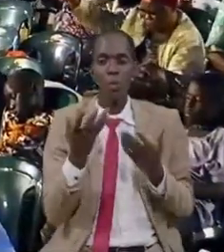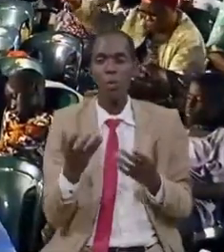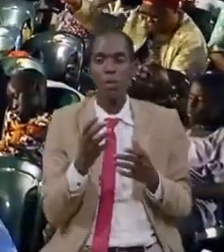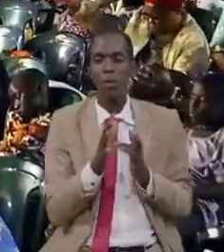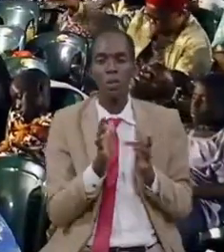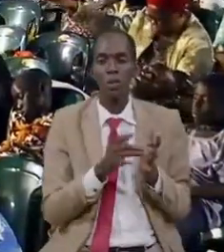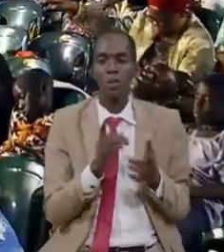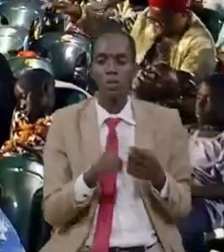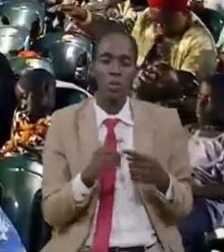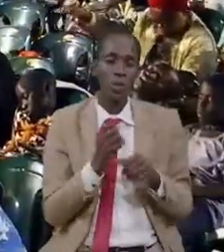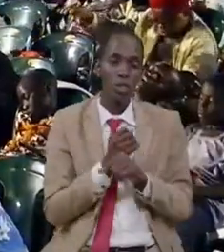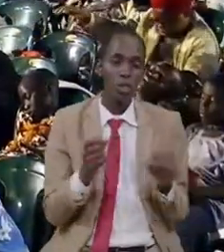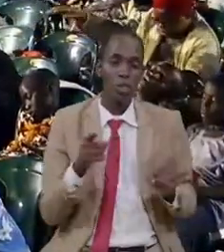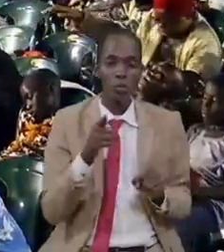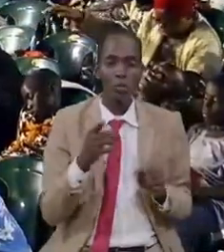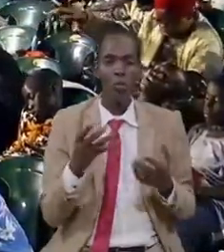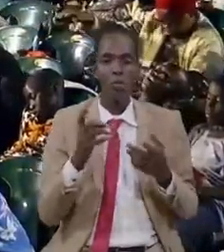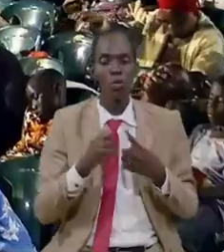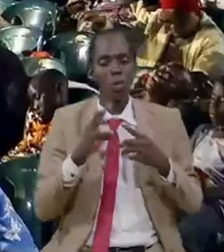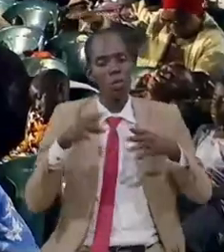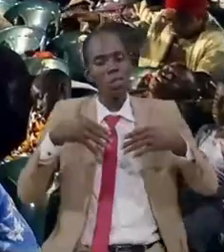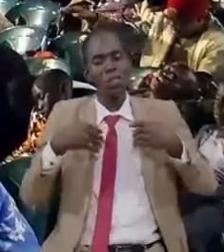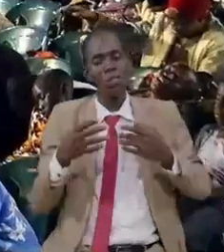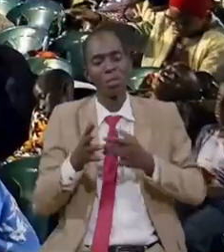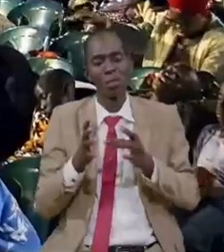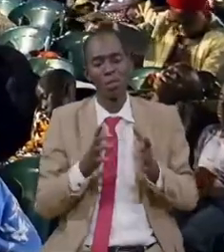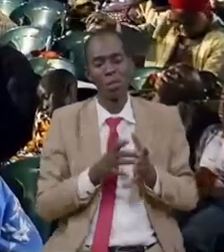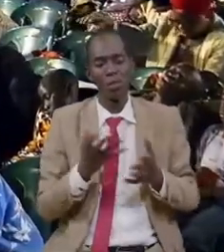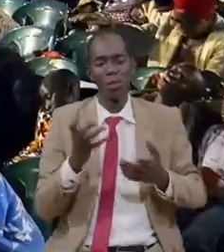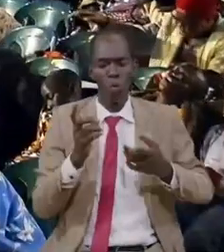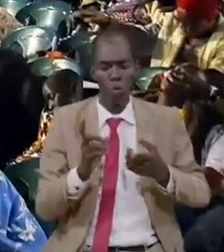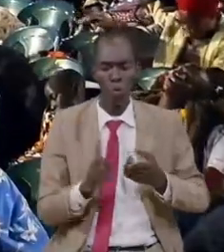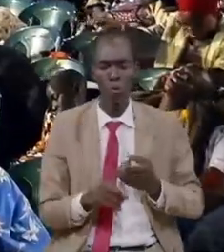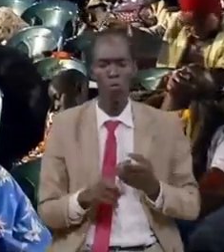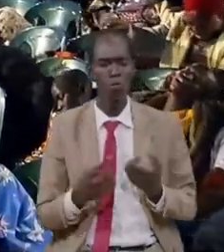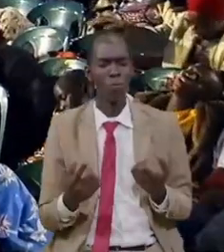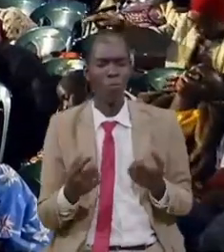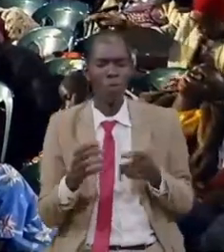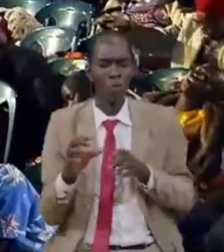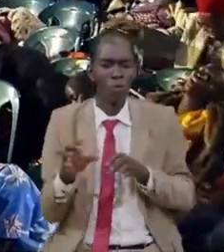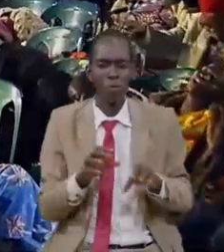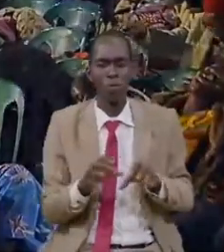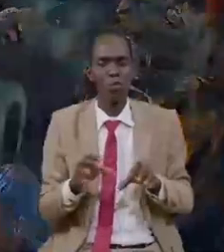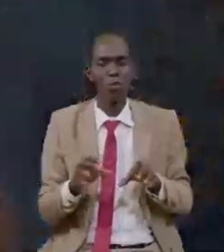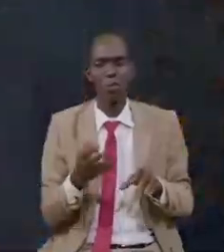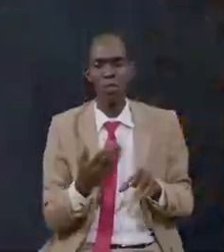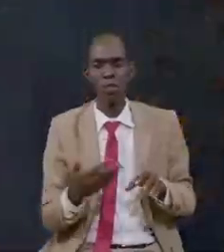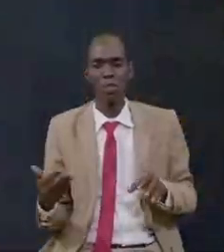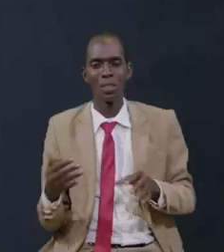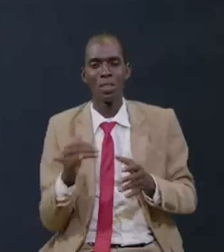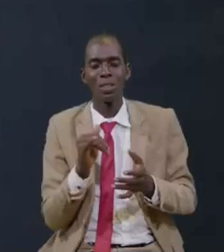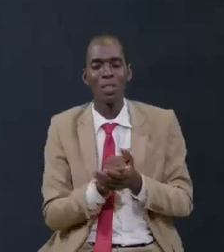Les amis de ta vie, ce péché va te ruiner et te conduire en enfer.